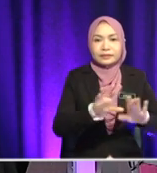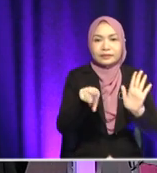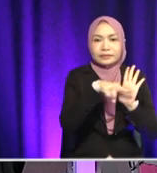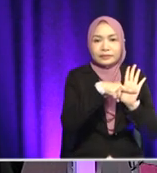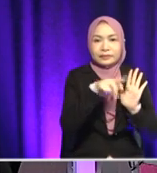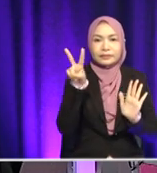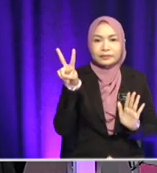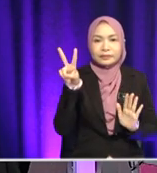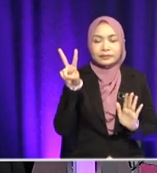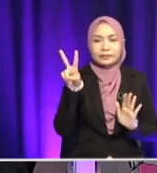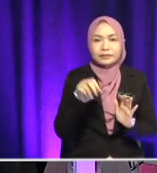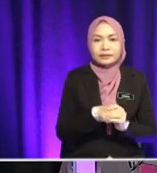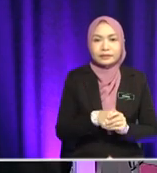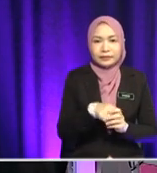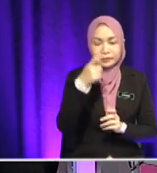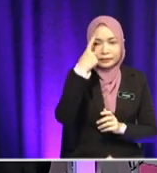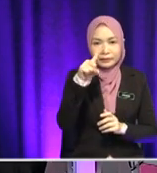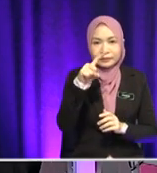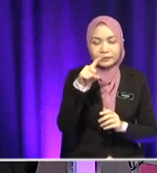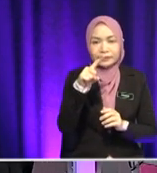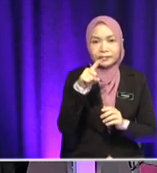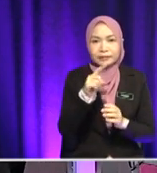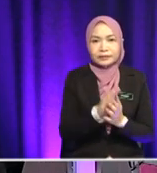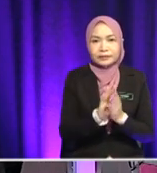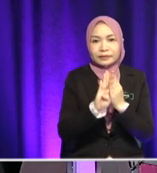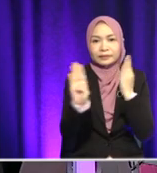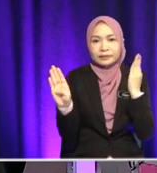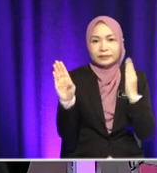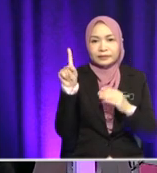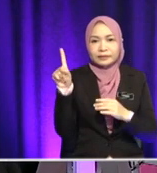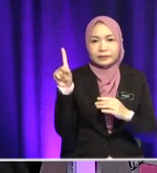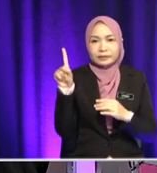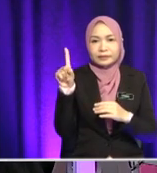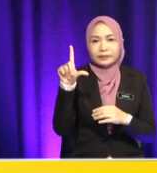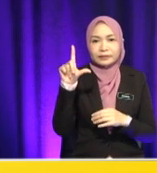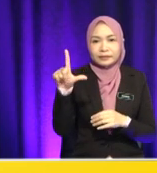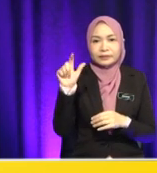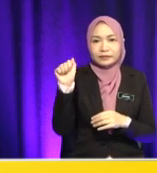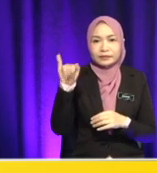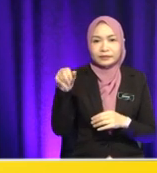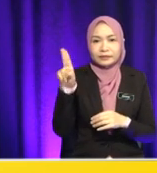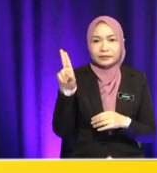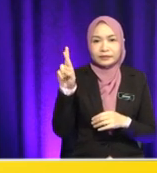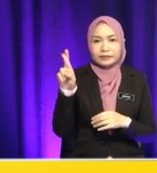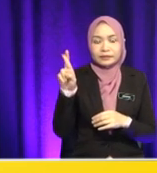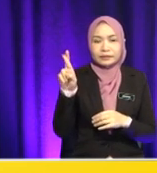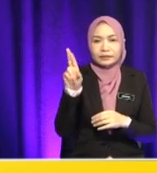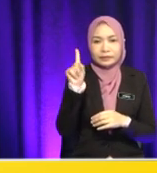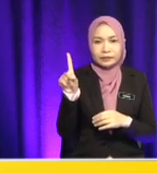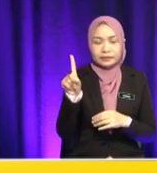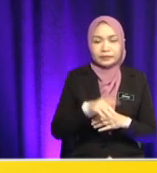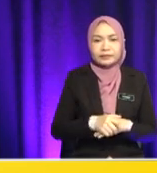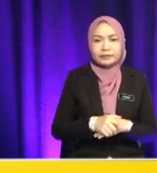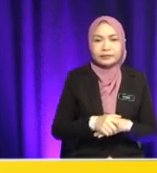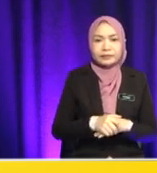baris pertama lajur pertama Oke untuk sebelah sini baris pertama lajur kedua negative 11 + 7 + dengan